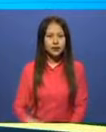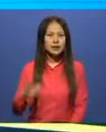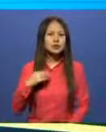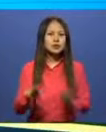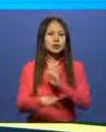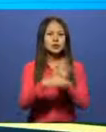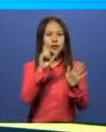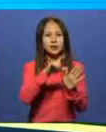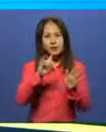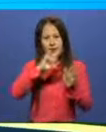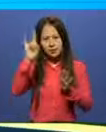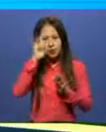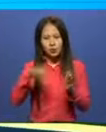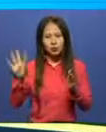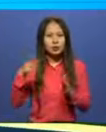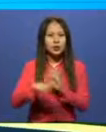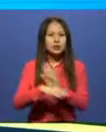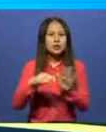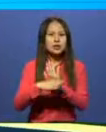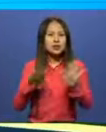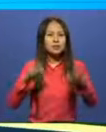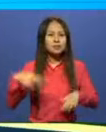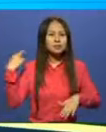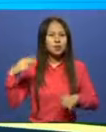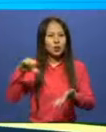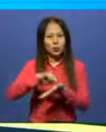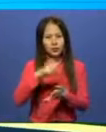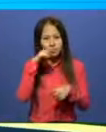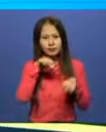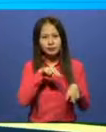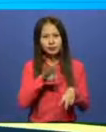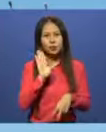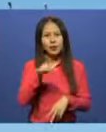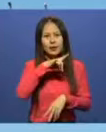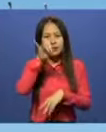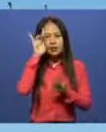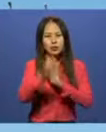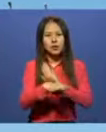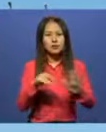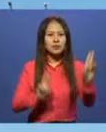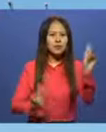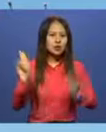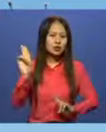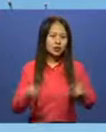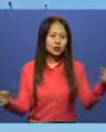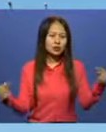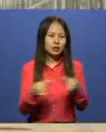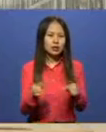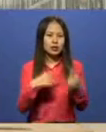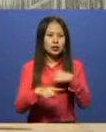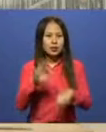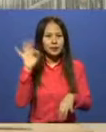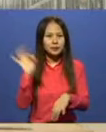Литва депутаттары Қазақстанда өтетін президенттік сайлауға байқаушы ретінде қатысады. Еуроодақ өкілдері Қазақстанда сайлау механизмдері барынша